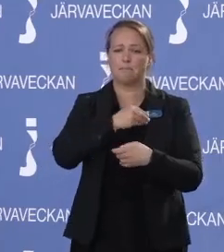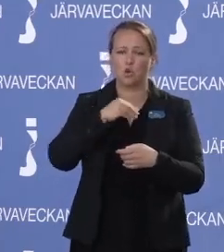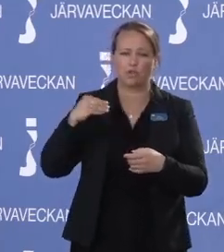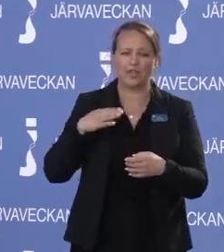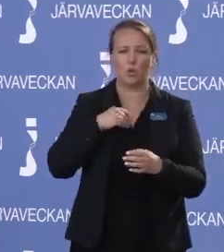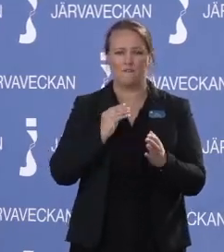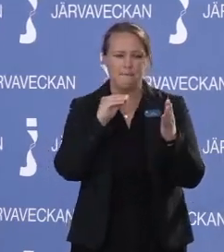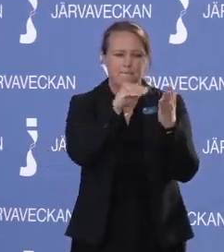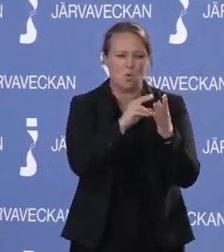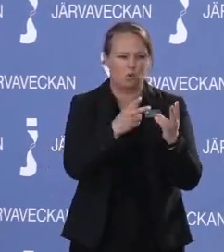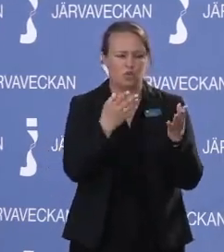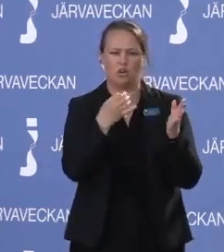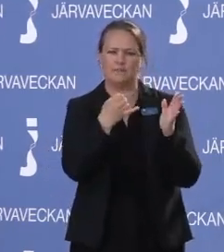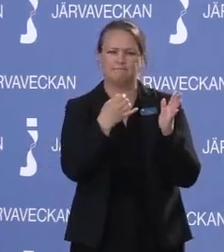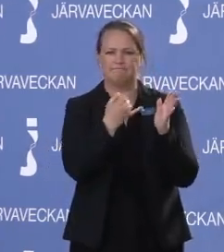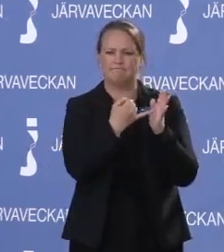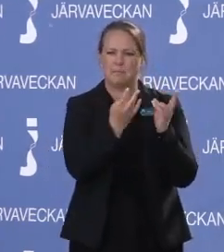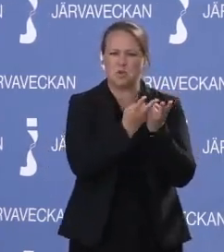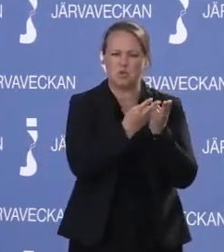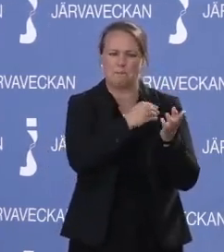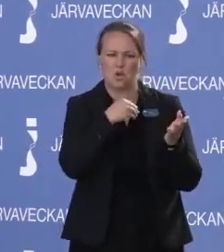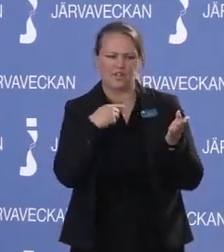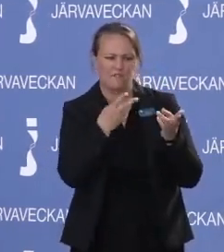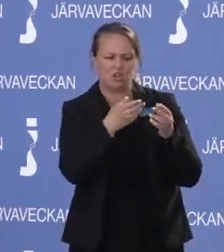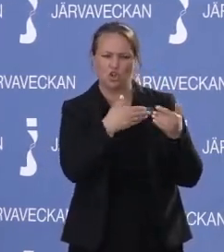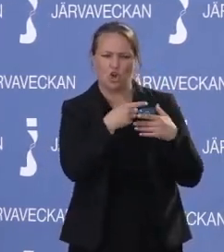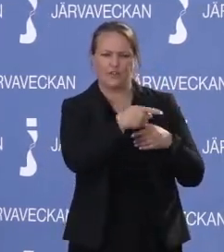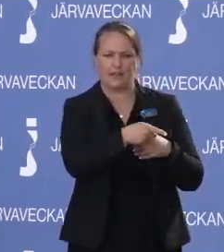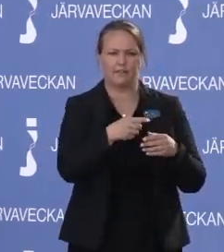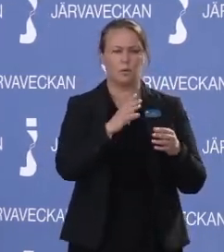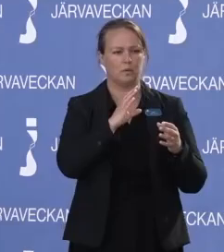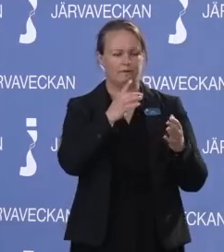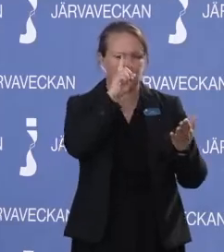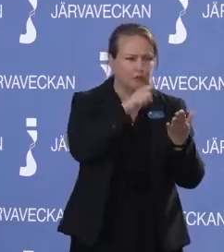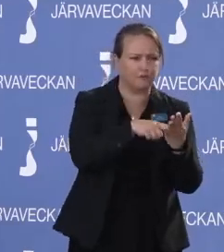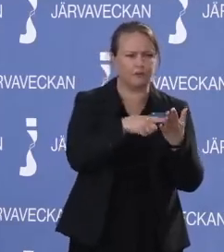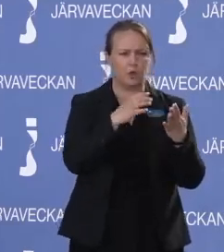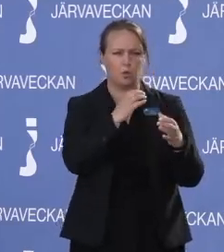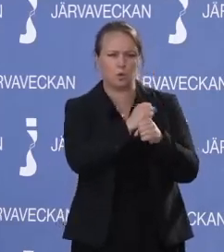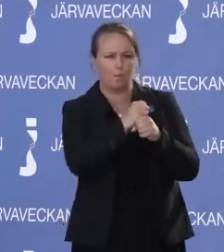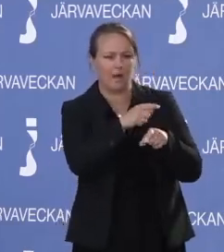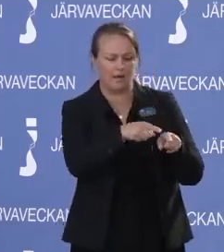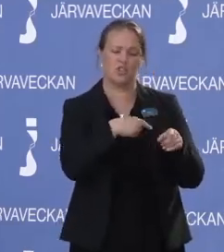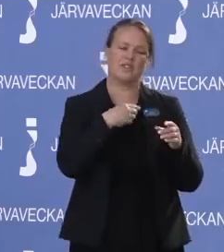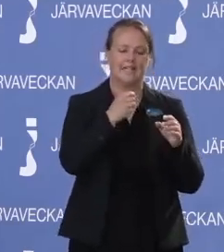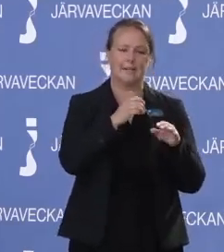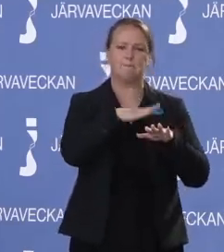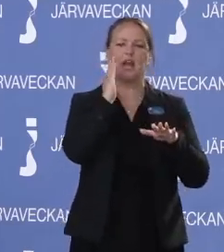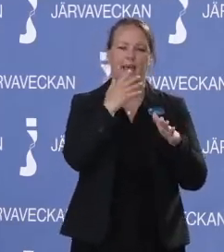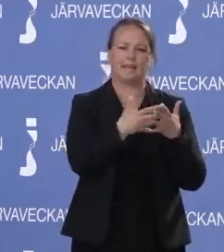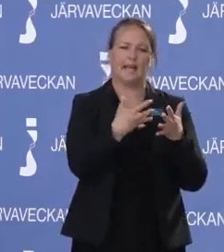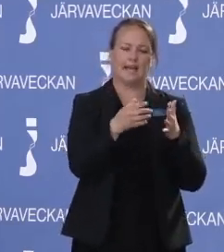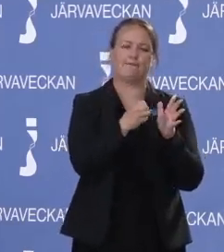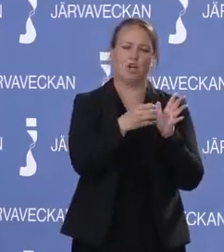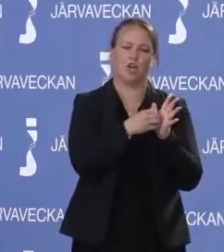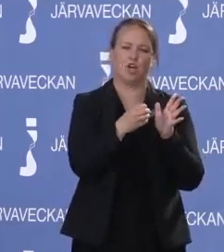den här myndigheten gör och vad den liksom syftar till och hur den jobbar och sådär. Så att lite mer förklarande. Men sen skulle jag